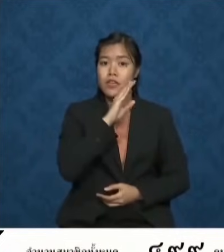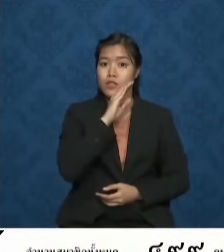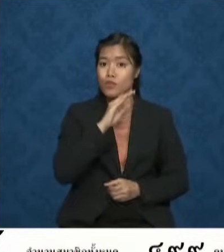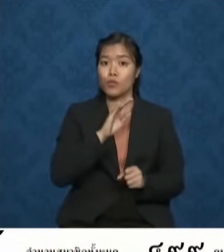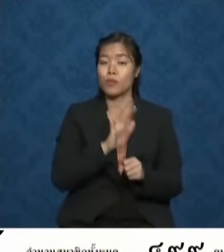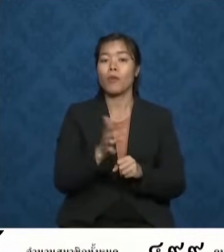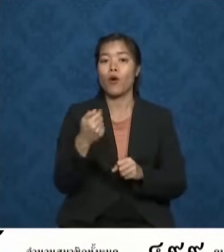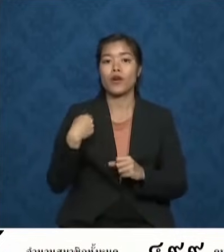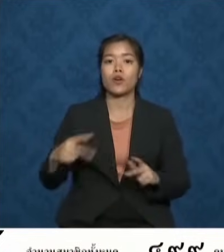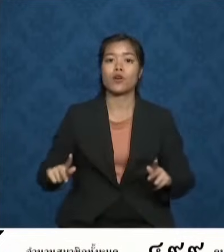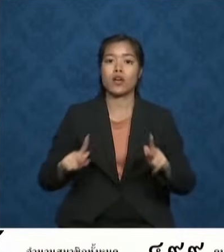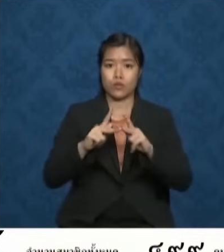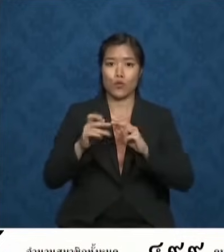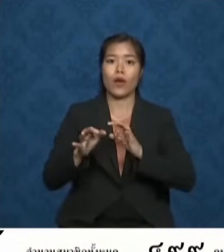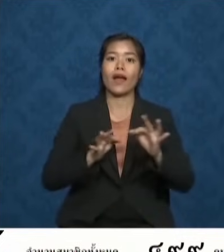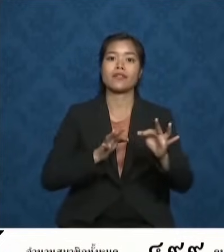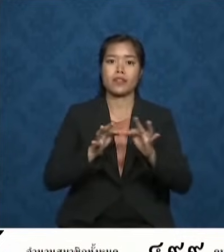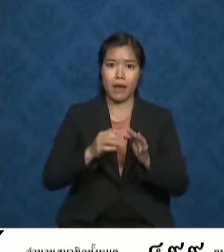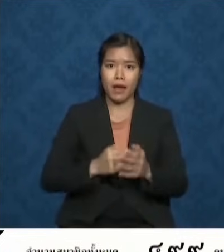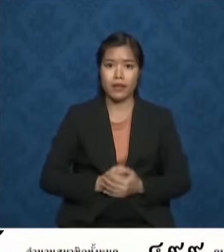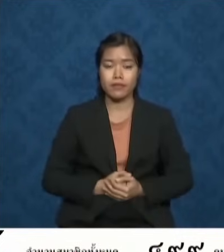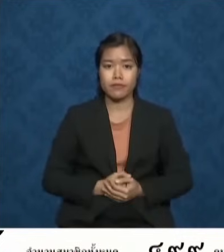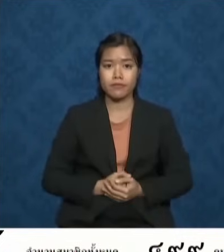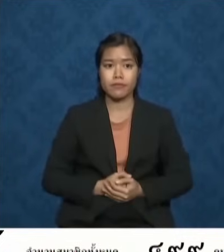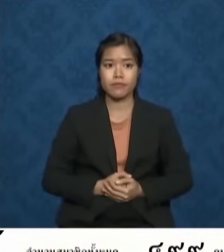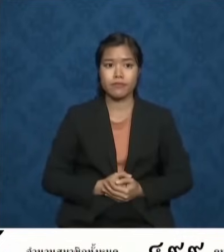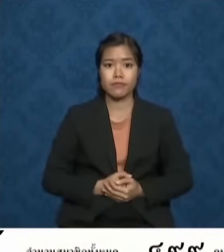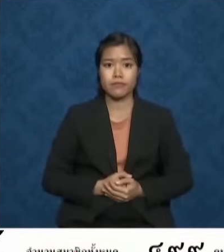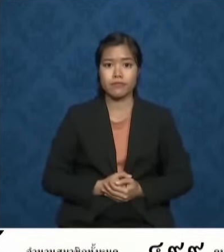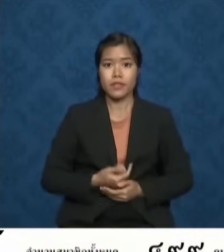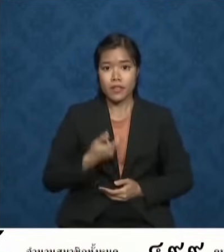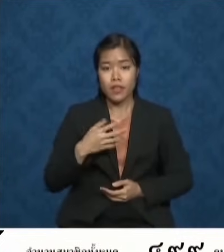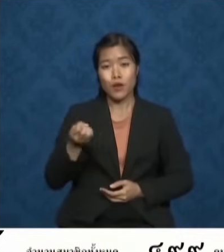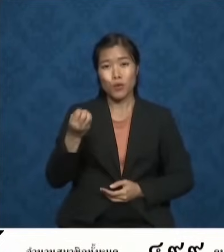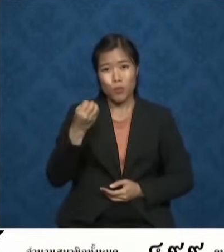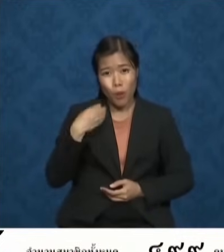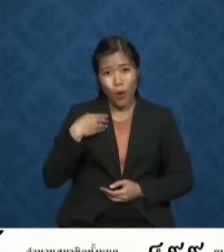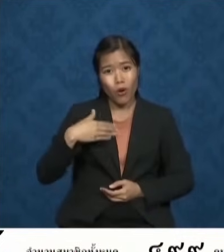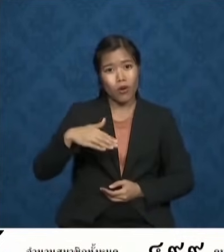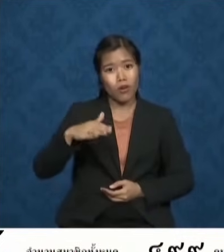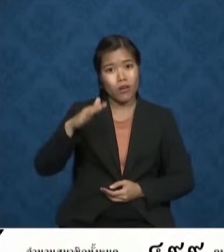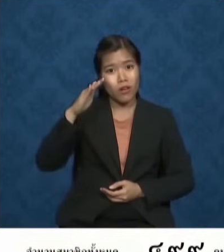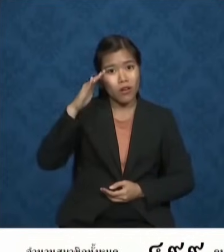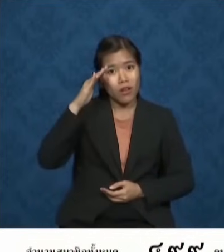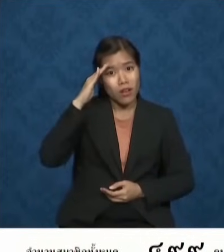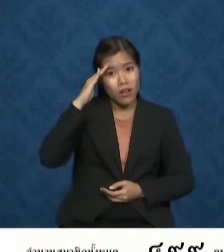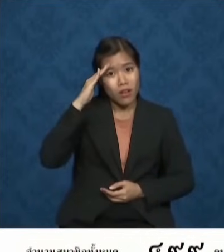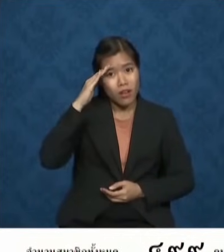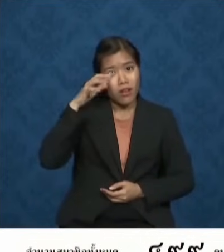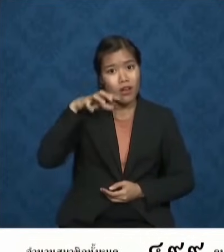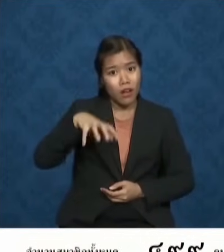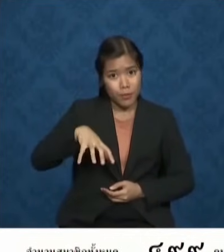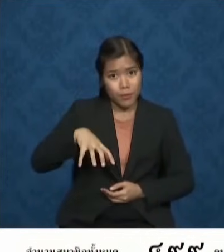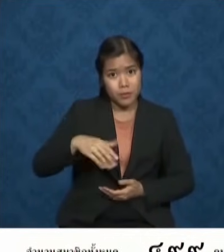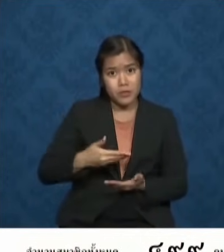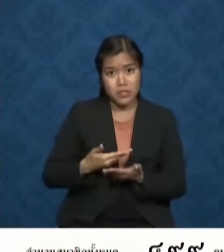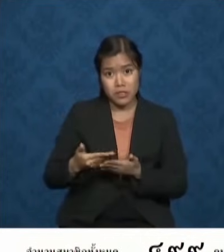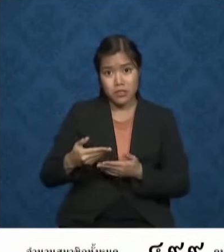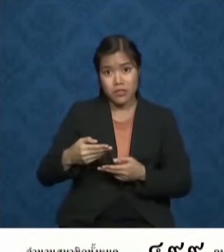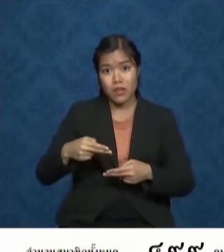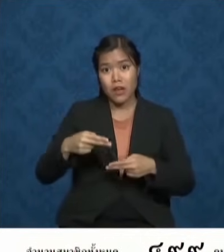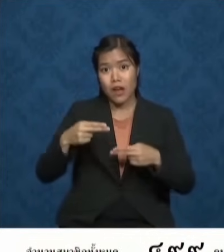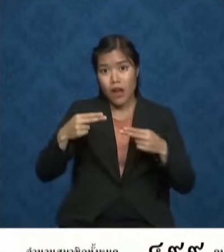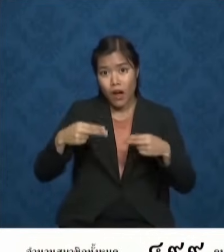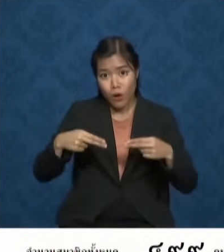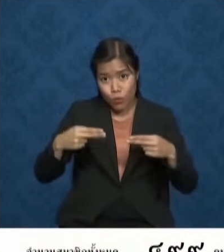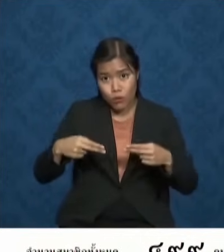าชี้แจงอีกมีเรื่องนึงบอกว่ากองทัพซื้ออาวุธอำพรางบอกอำพราง